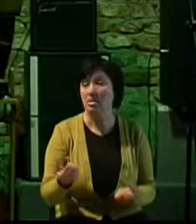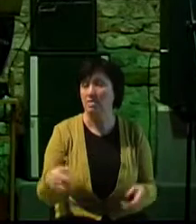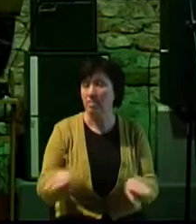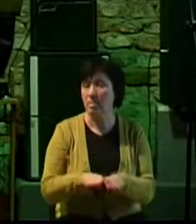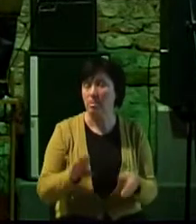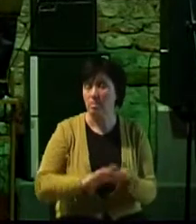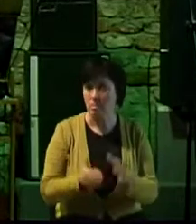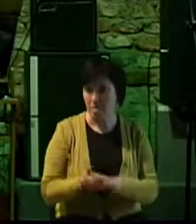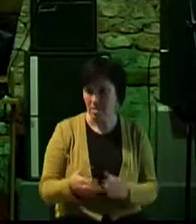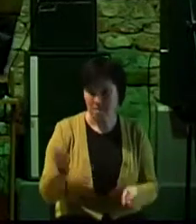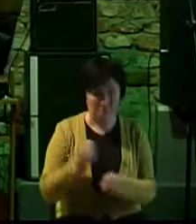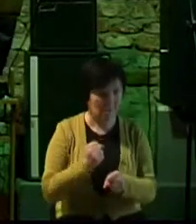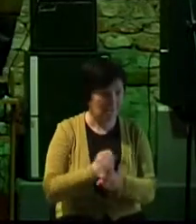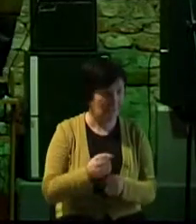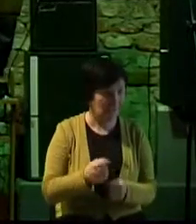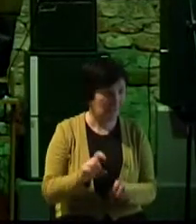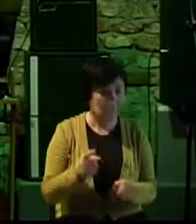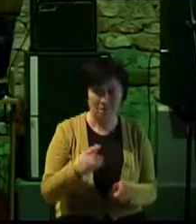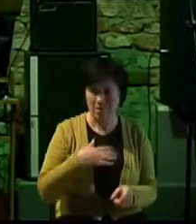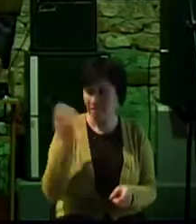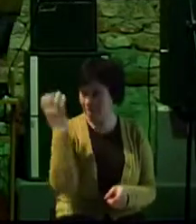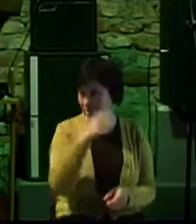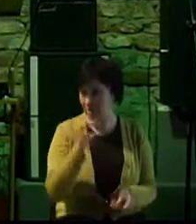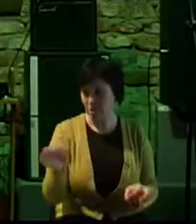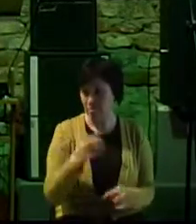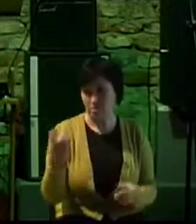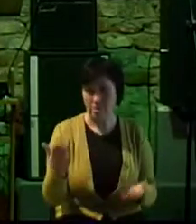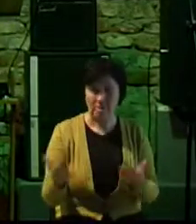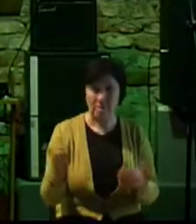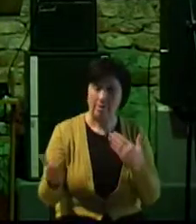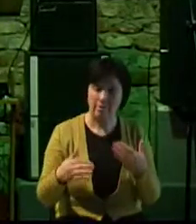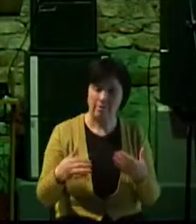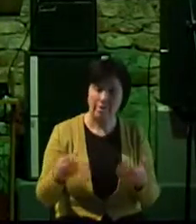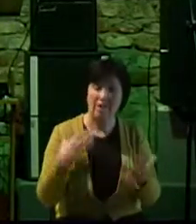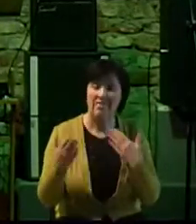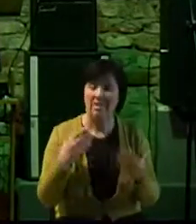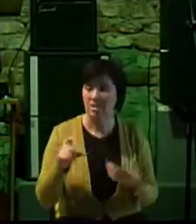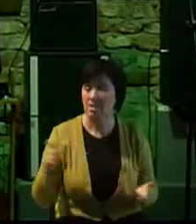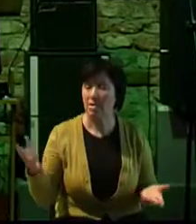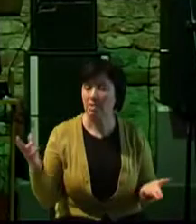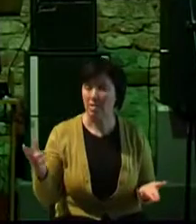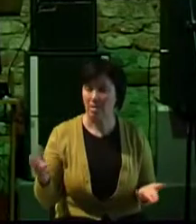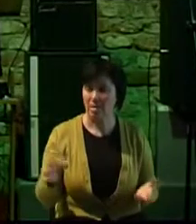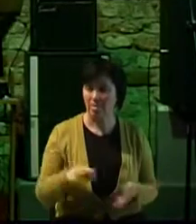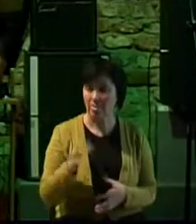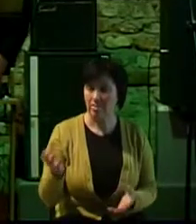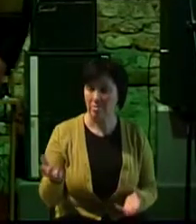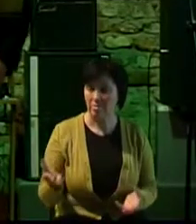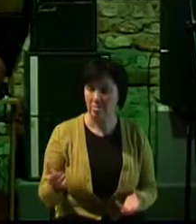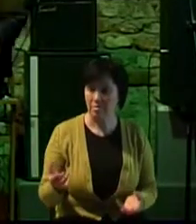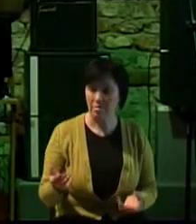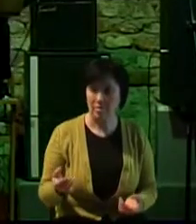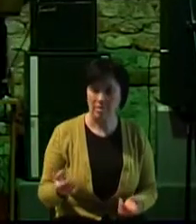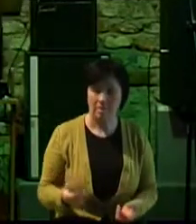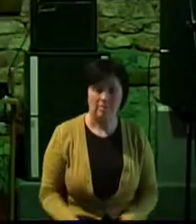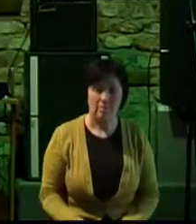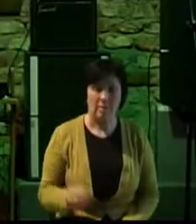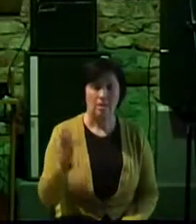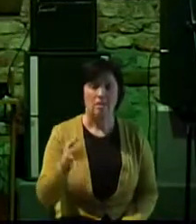ситуации? Сделать вид, что я не вижу ничего, либо подойти и поговорить с ним. Либо